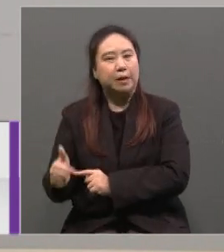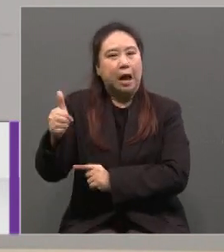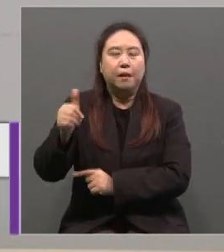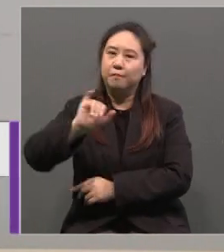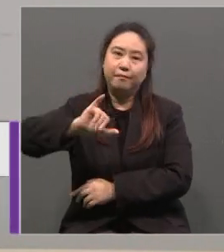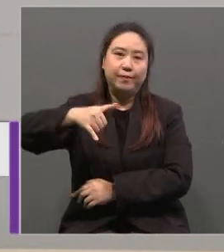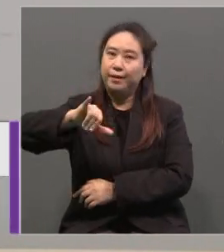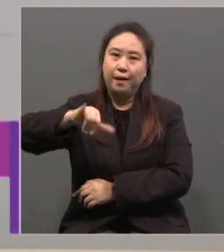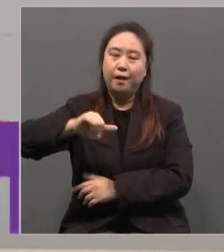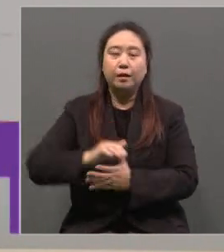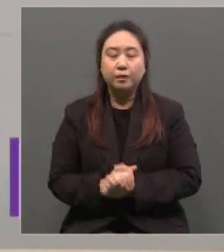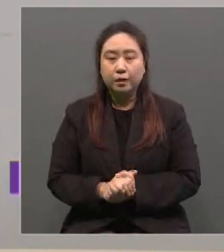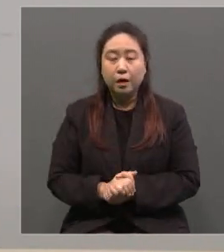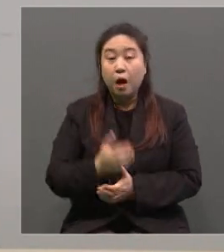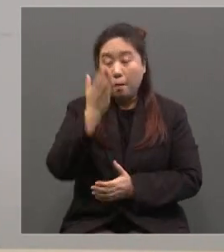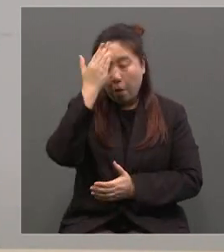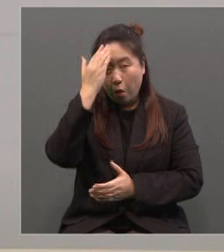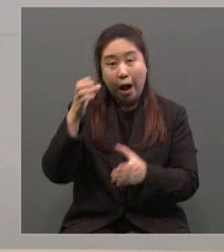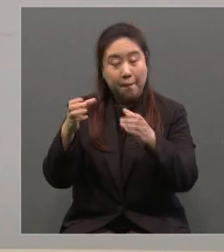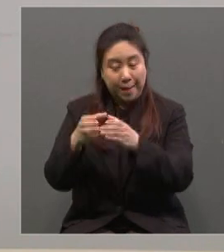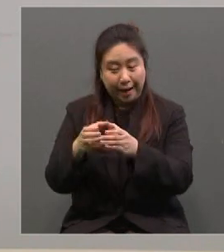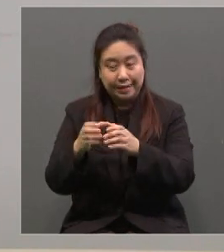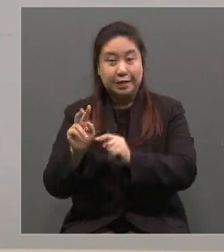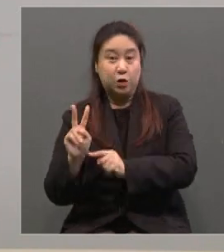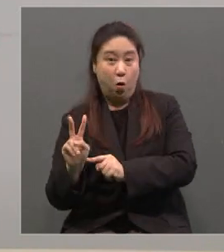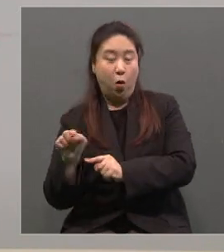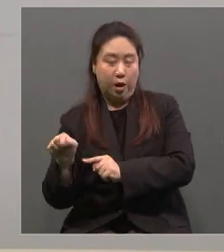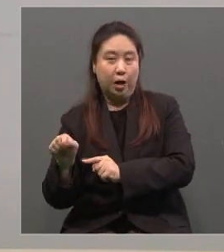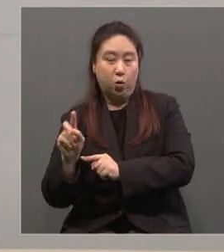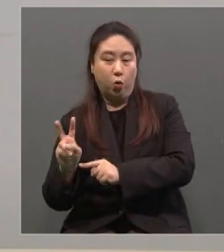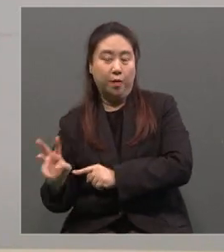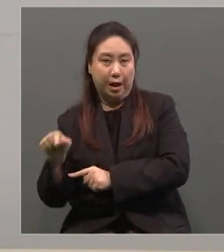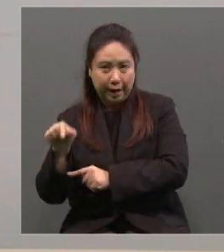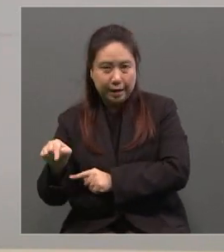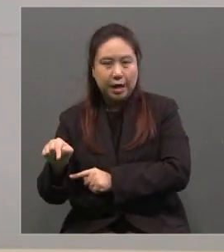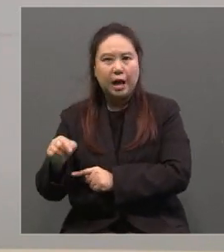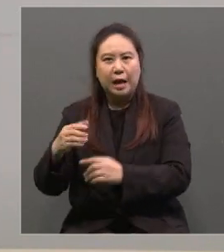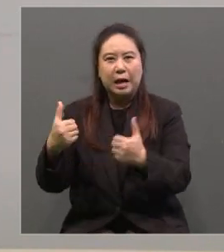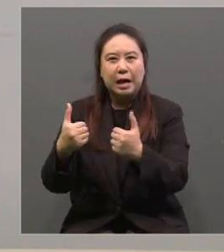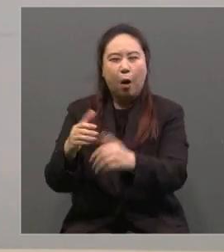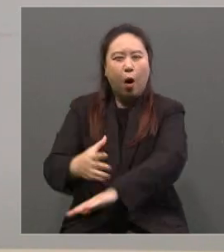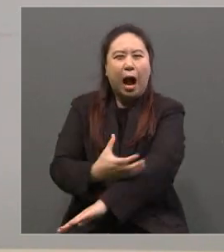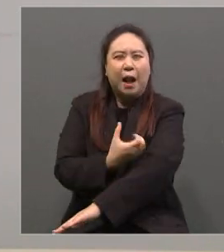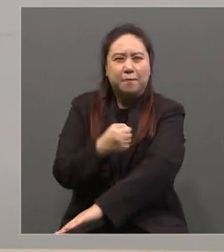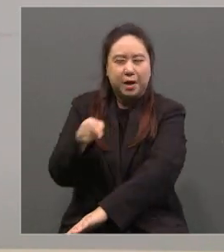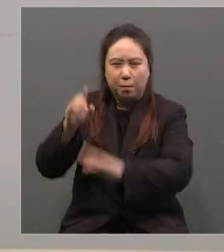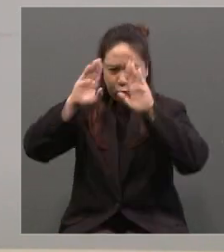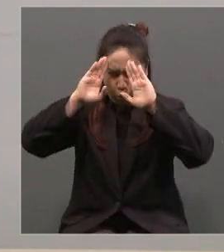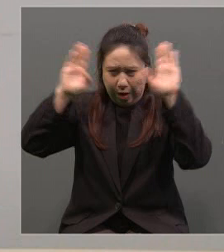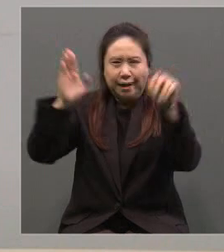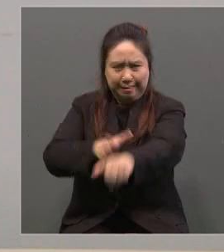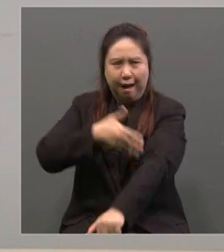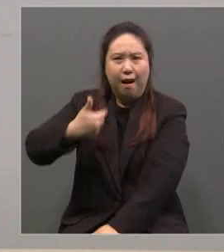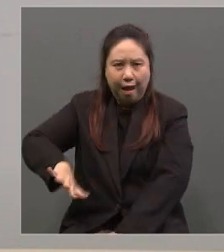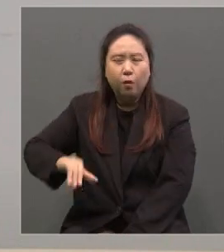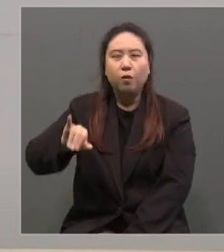ที่ อยู่อันดับรองเขามีประสบการณ์ในการเล่นเกมการเมืองมายาวนาน ก็เขาอาจจะระดมความ